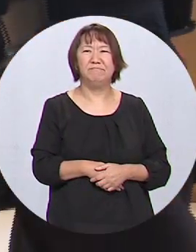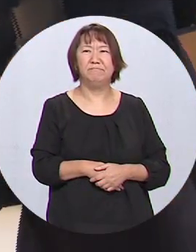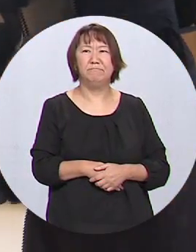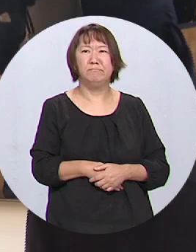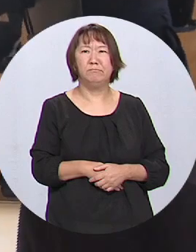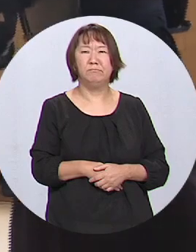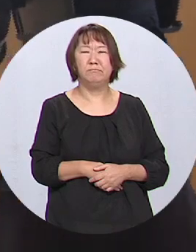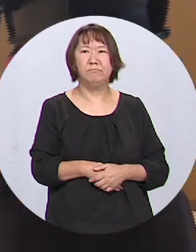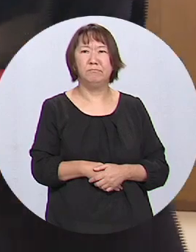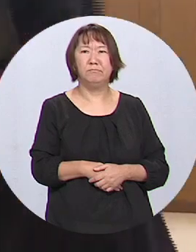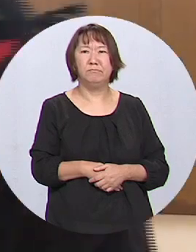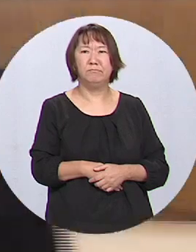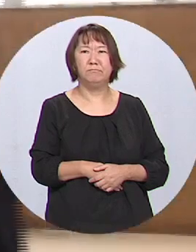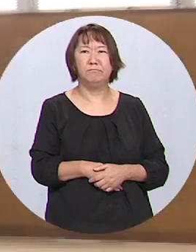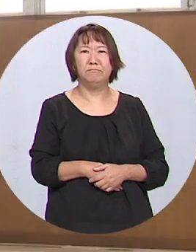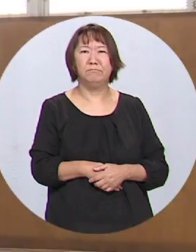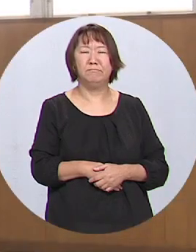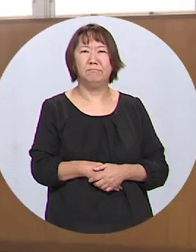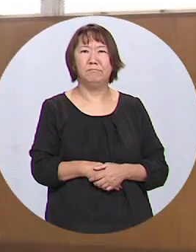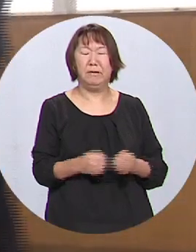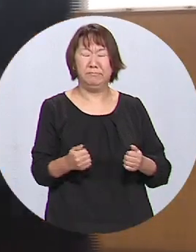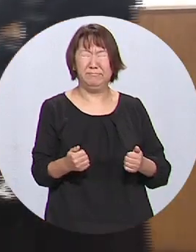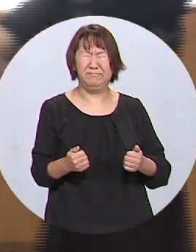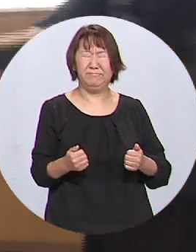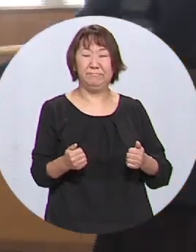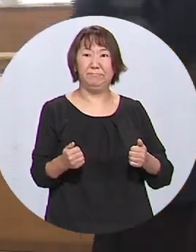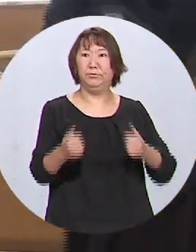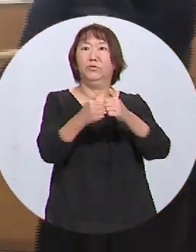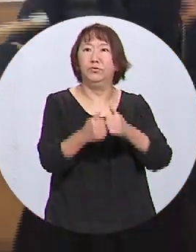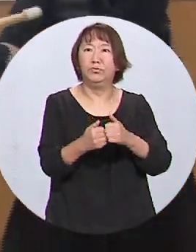うわすごい、 早い、 激しくぶつかって。